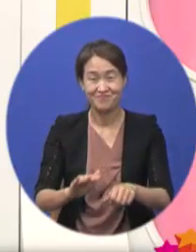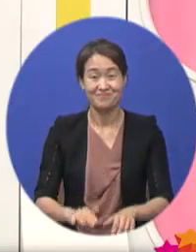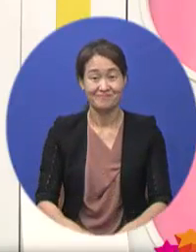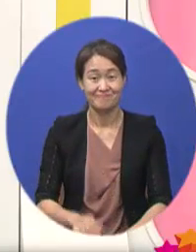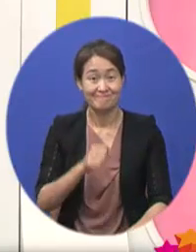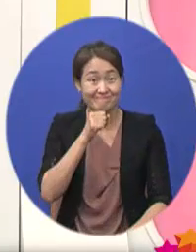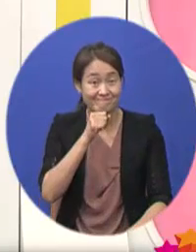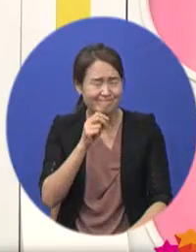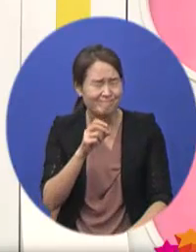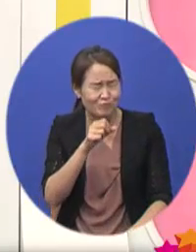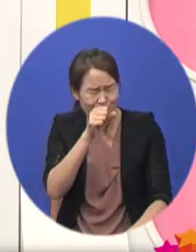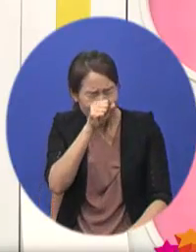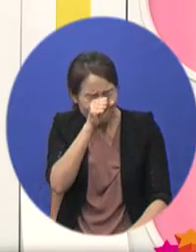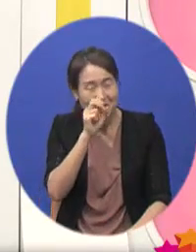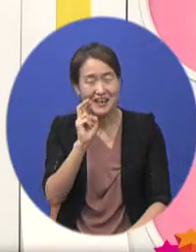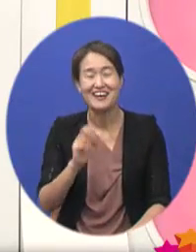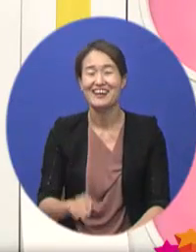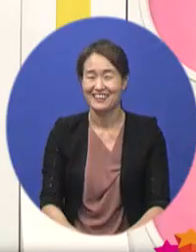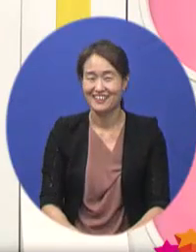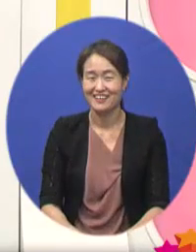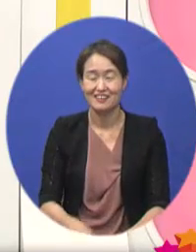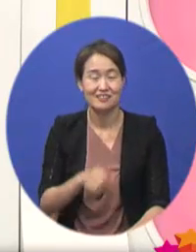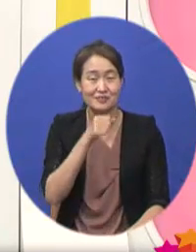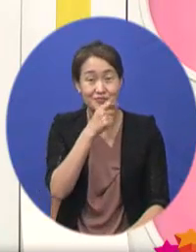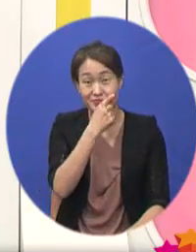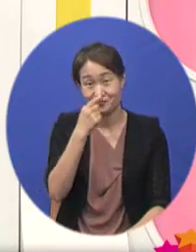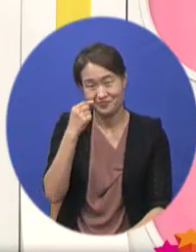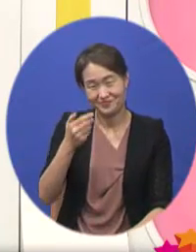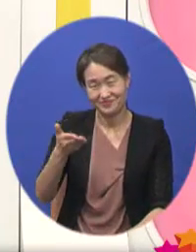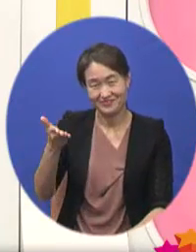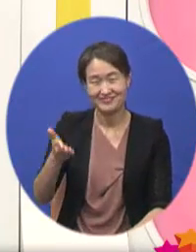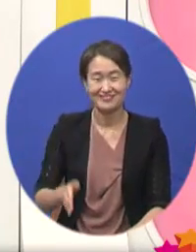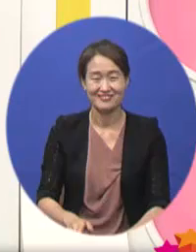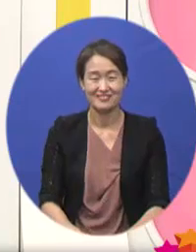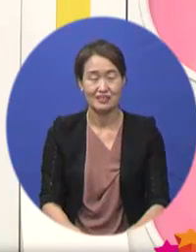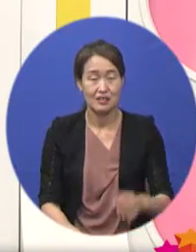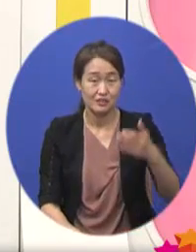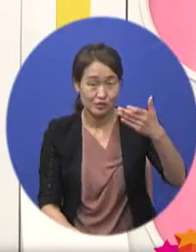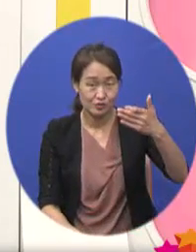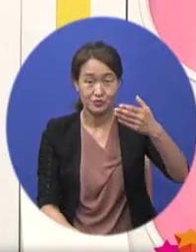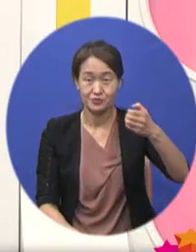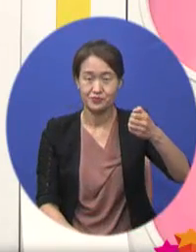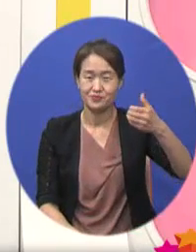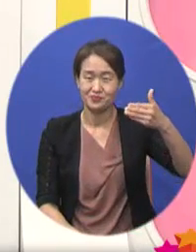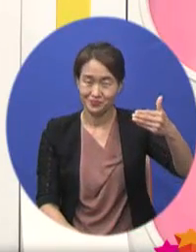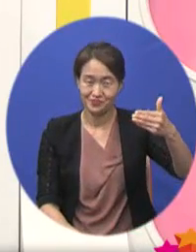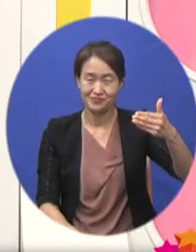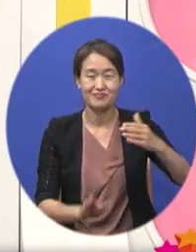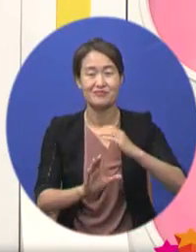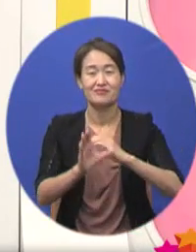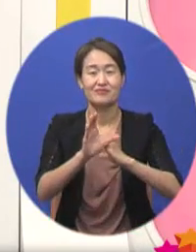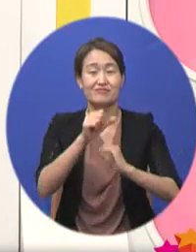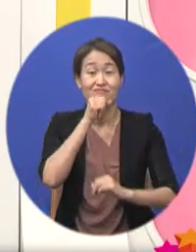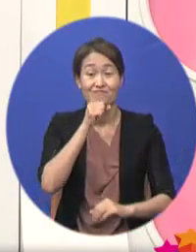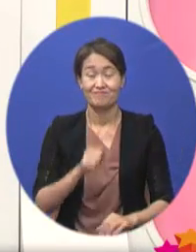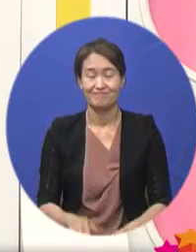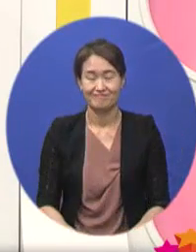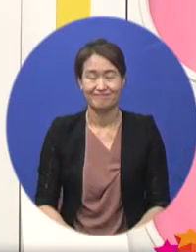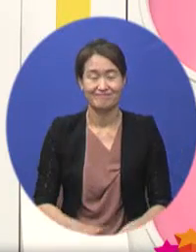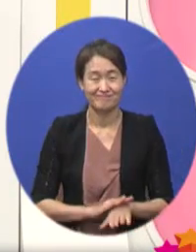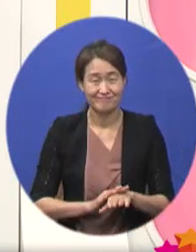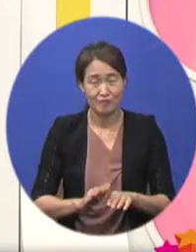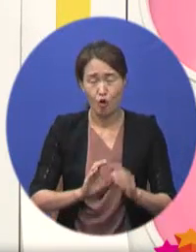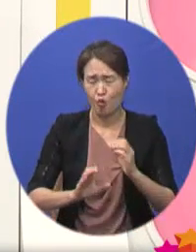주셨는데 점수도 잘 났으면 좋겠습니다. 예. 네, 점수 볼까요? 10점, 9점, 9점, 보너스 9점 드릴게요.